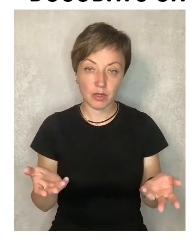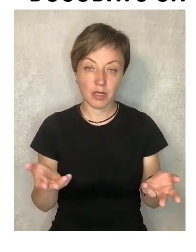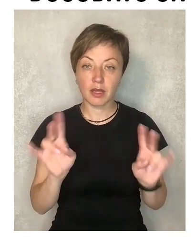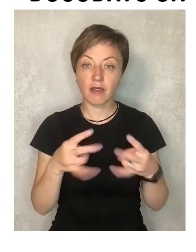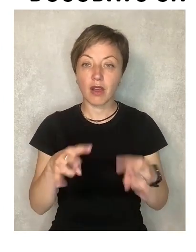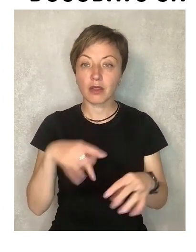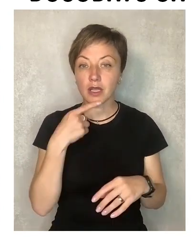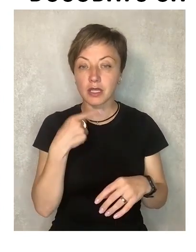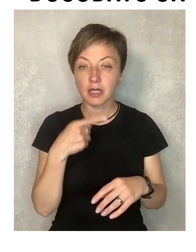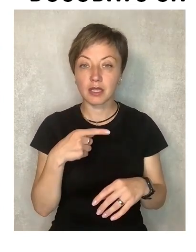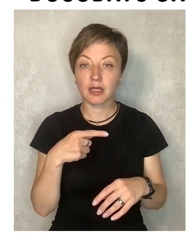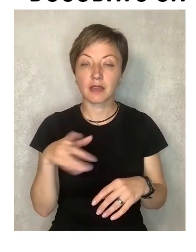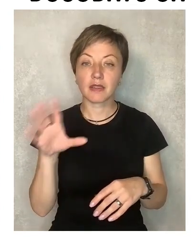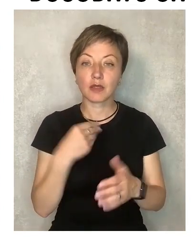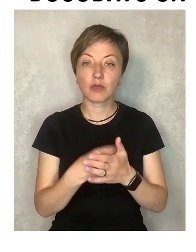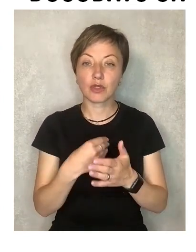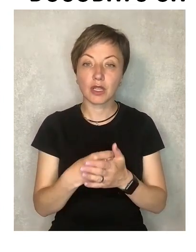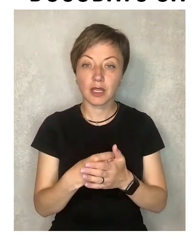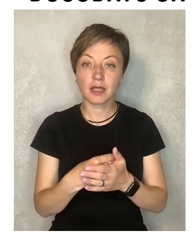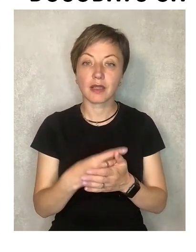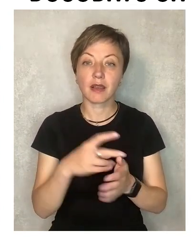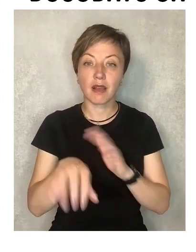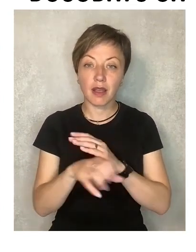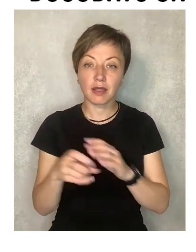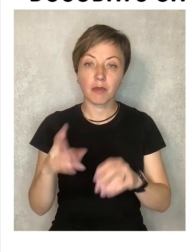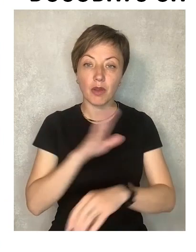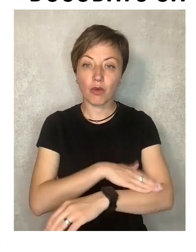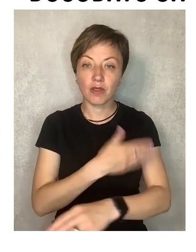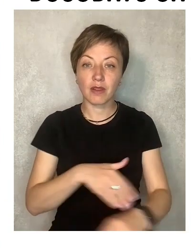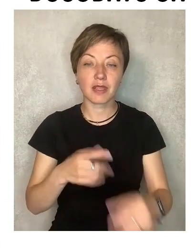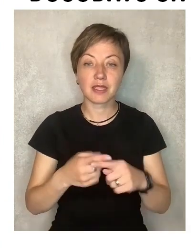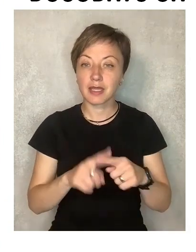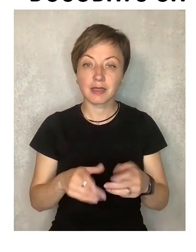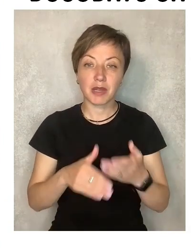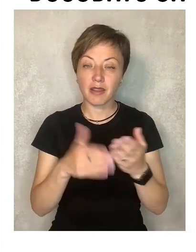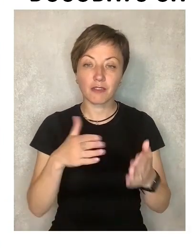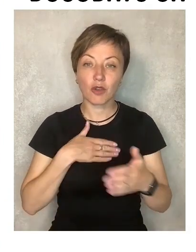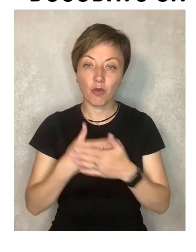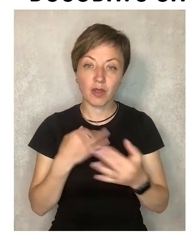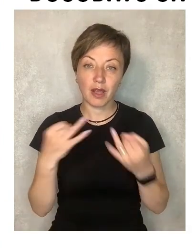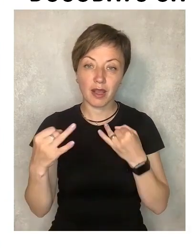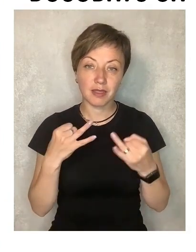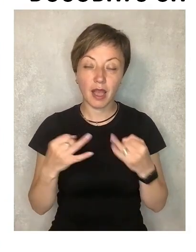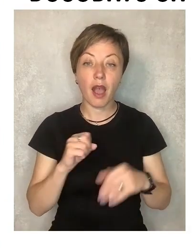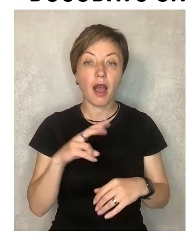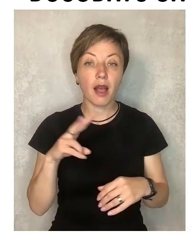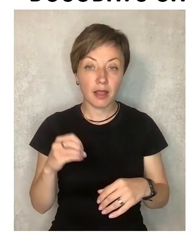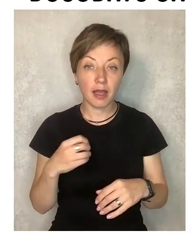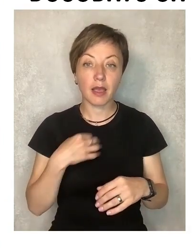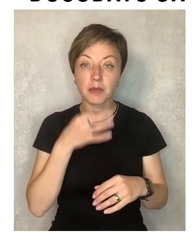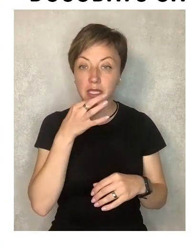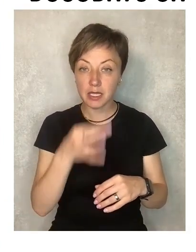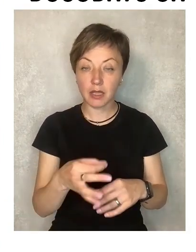там цим казнокрадам треба відрубати руки, як в давньому вилані. Це не буде сприяти вашій громадській комунікації. Але я б сказала, що немає